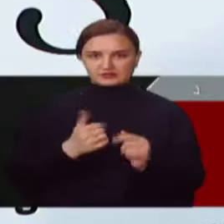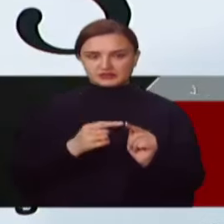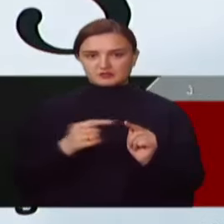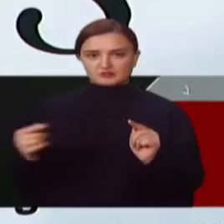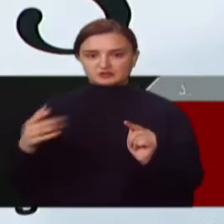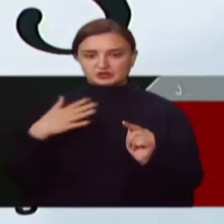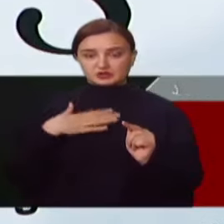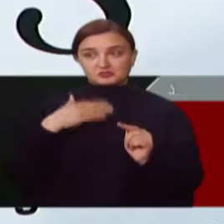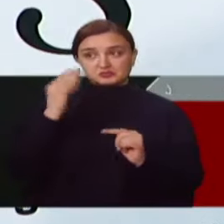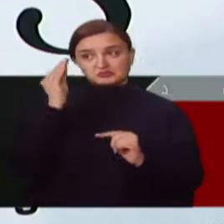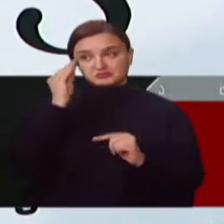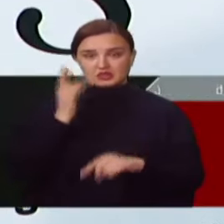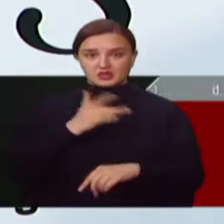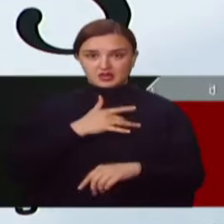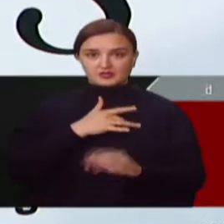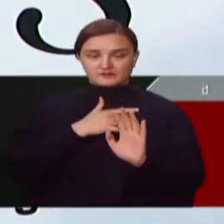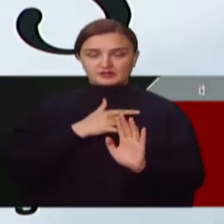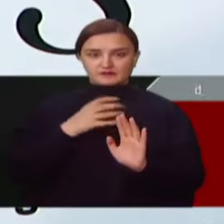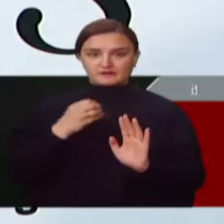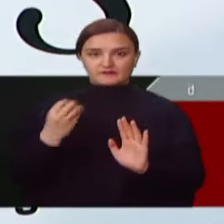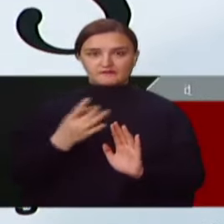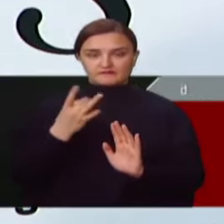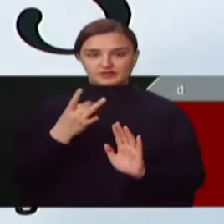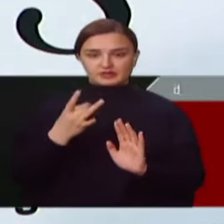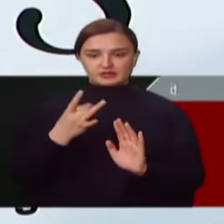კვირის განმავლობაში. ჩემი გათვლით, კიდევ ერთხელ